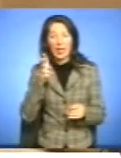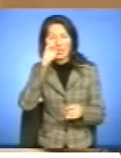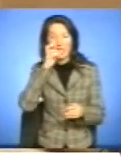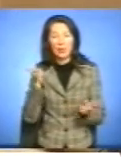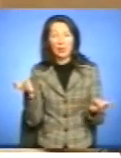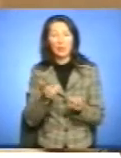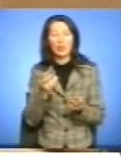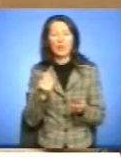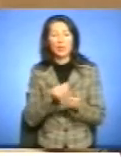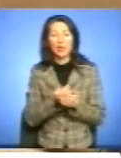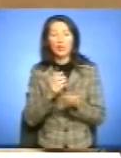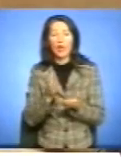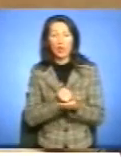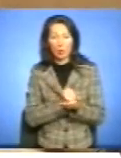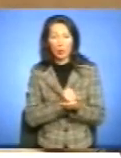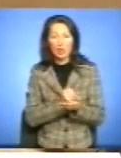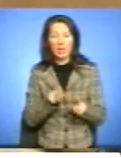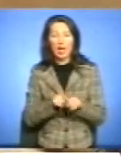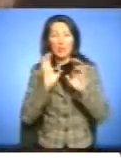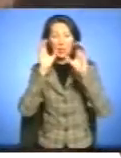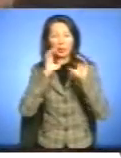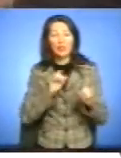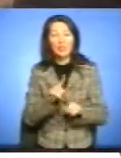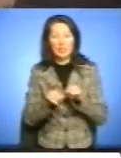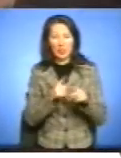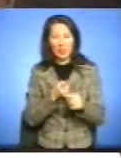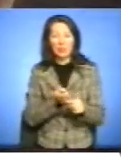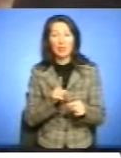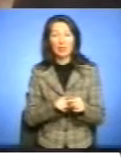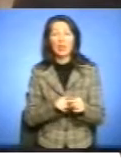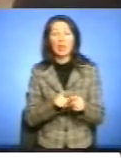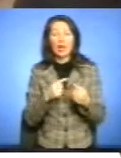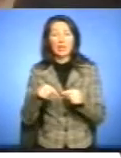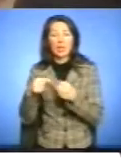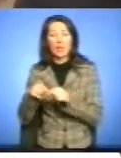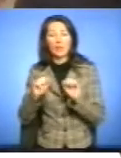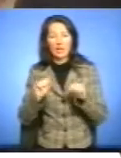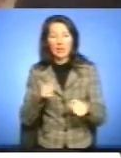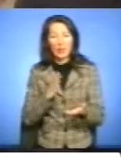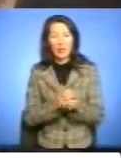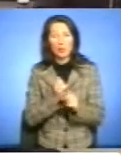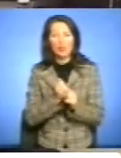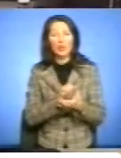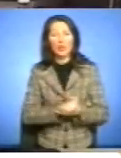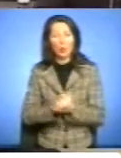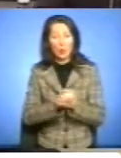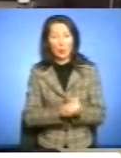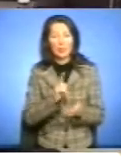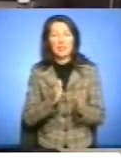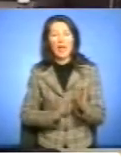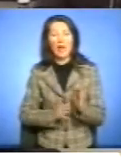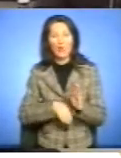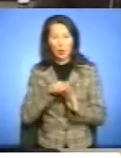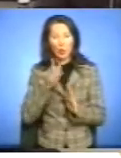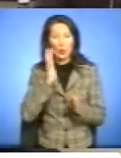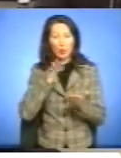та законодавчі зміни. Відтак, наголошує президент, всі гілки влади мають працювати згуртовано. Натомість за високу політизованість суспільства та